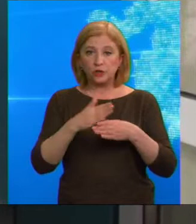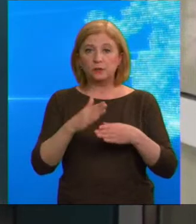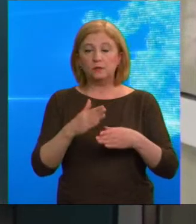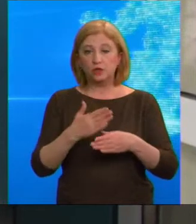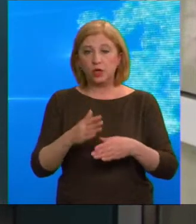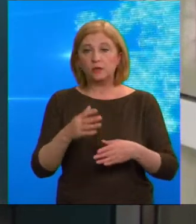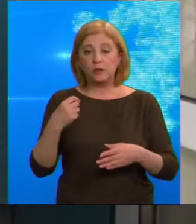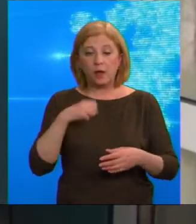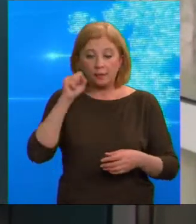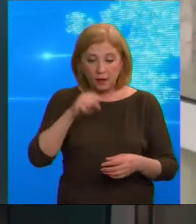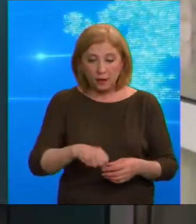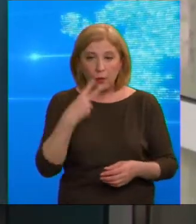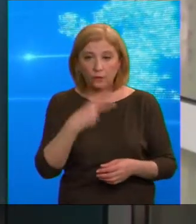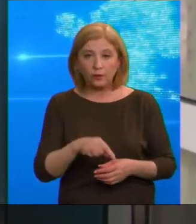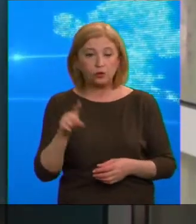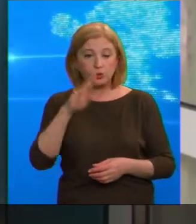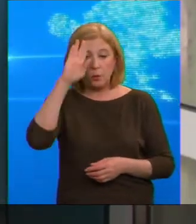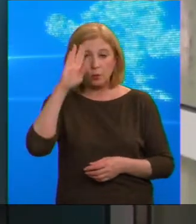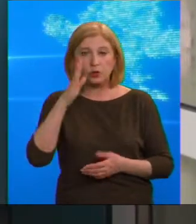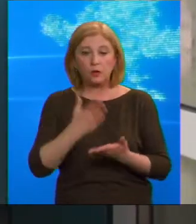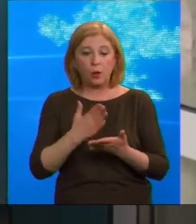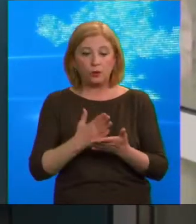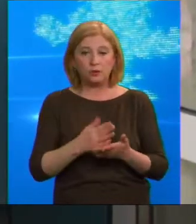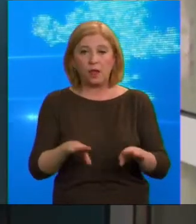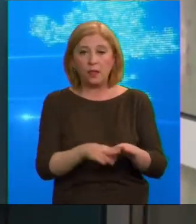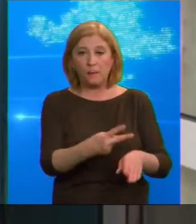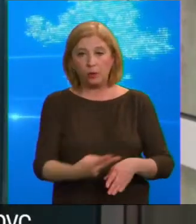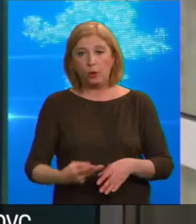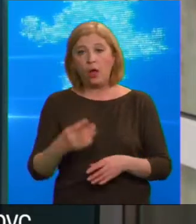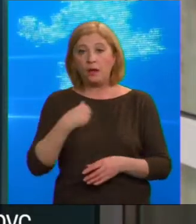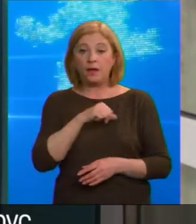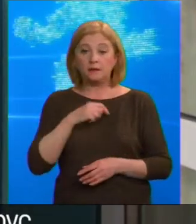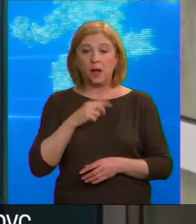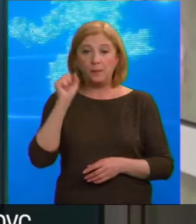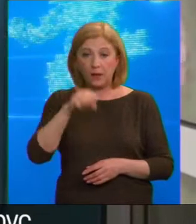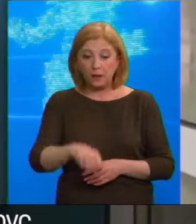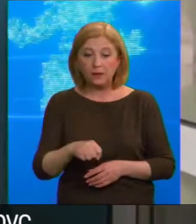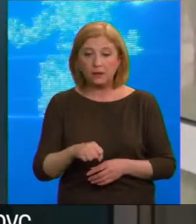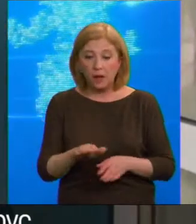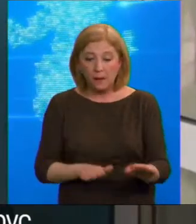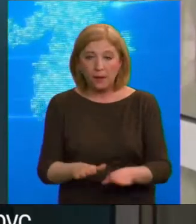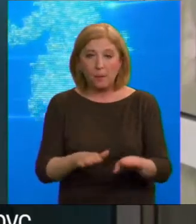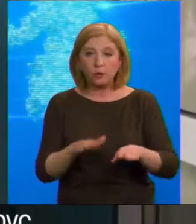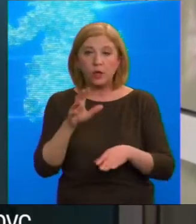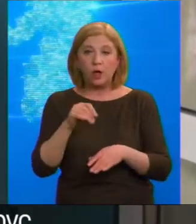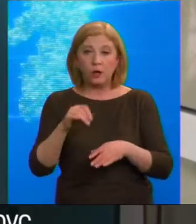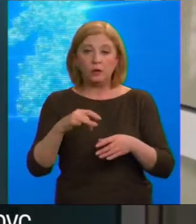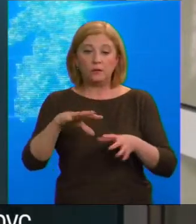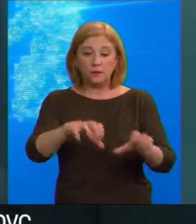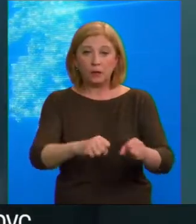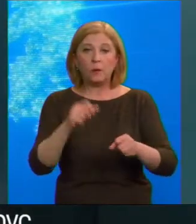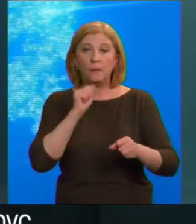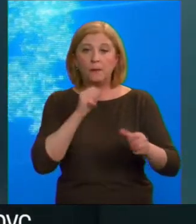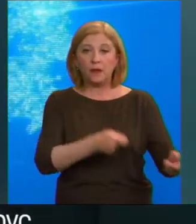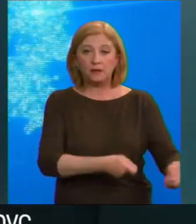огонь, я наклонился вниз и увидел то, что мужчина находится на полу. Я сам наклонился, почти на корточках прополз к нему, ухватил его за руки и попытался